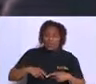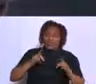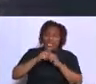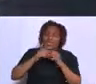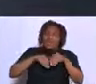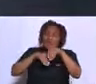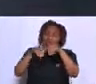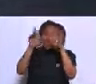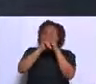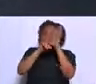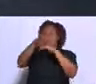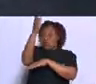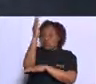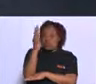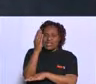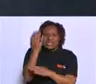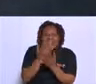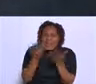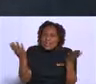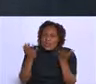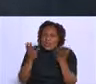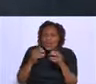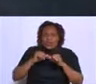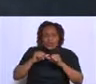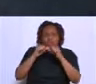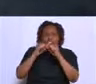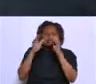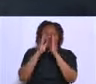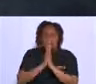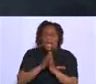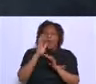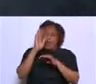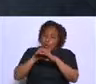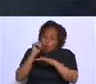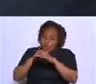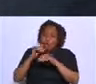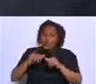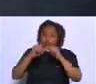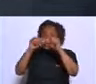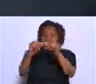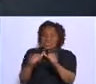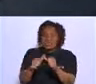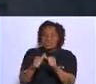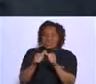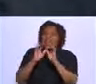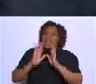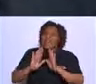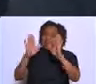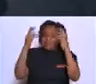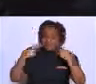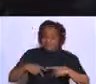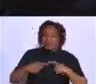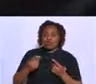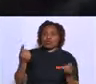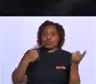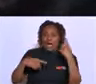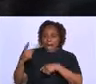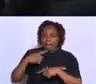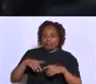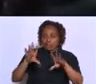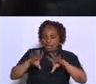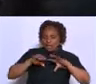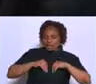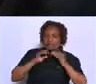Mungu. Popote ulipo, maombi yaendelee, wito uendelee, wito uendelee. Acha watu waendelee kuja wampokee